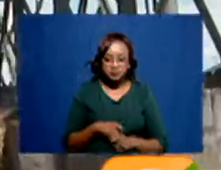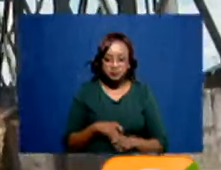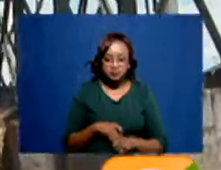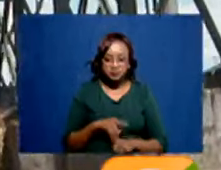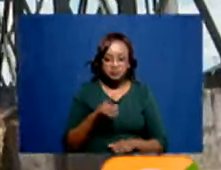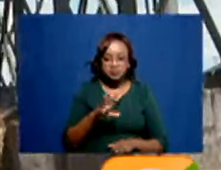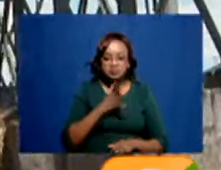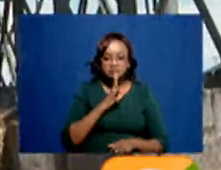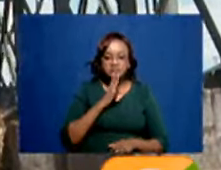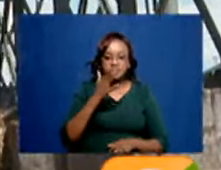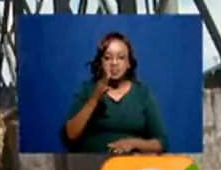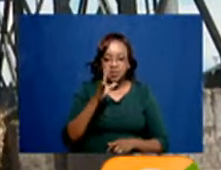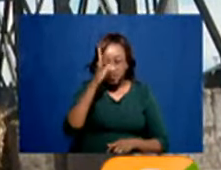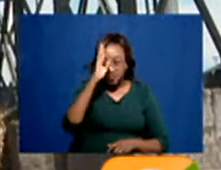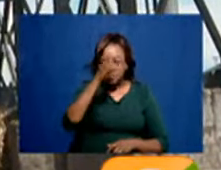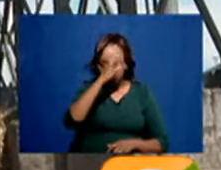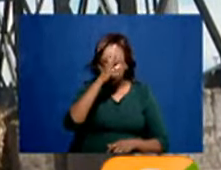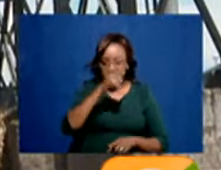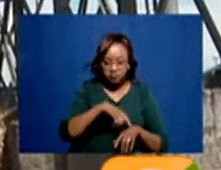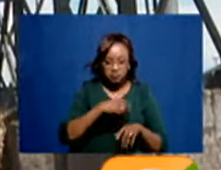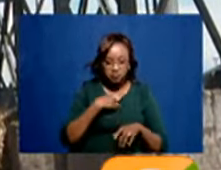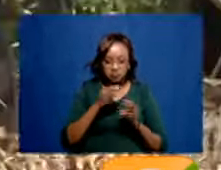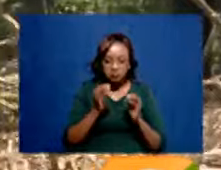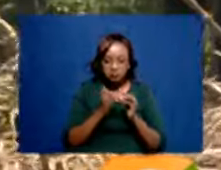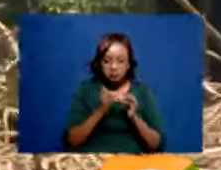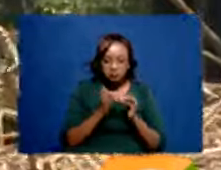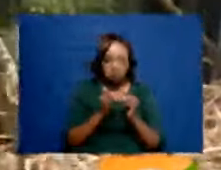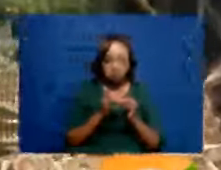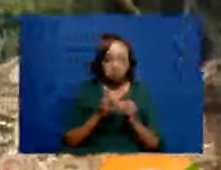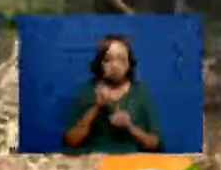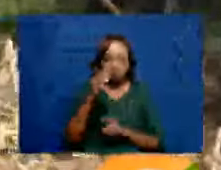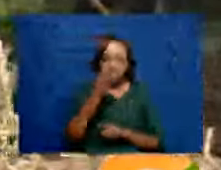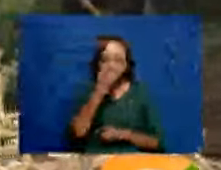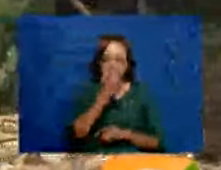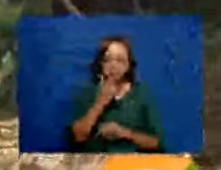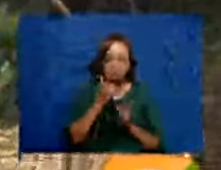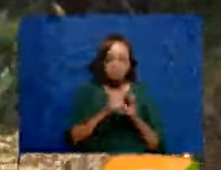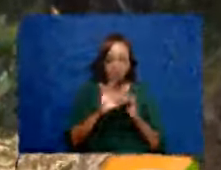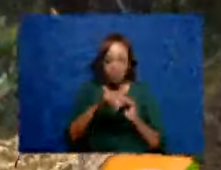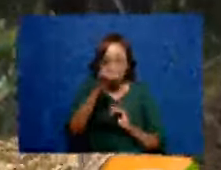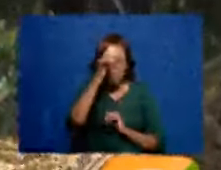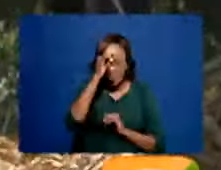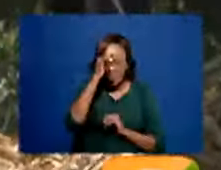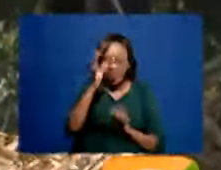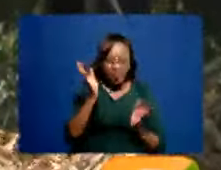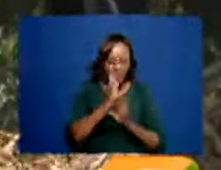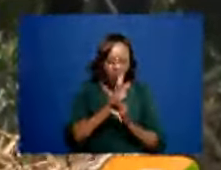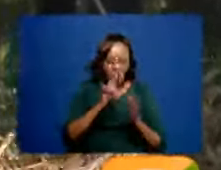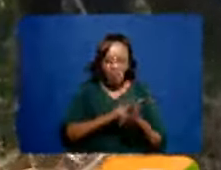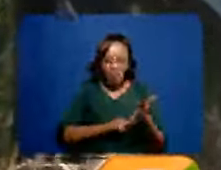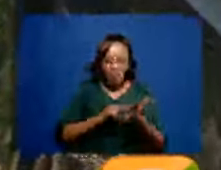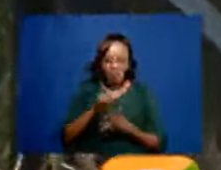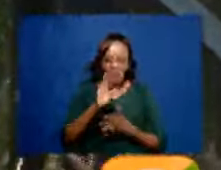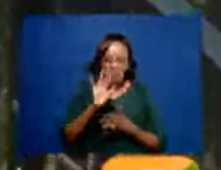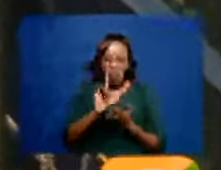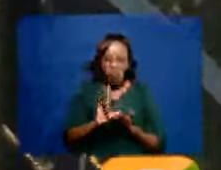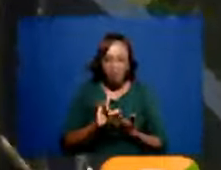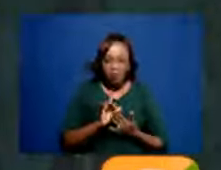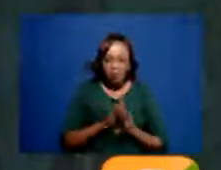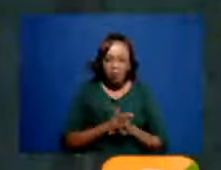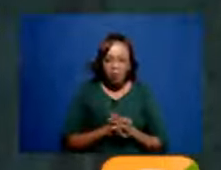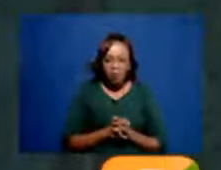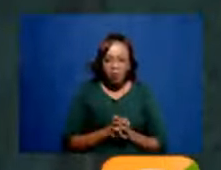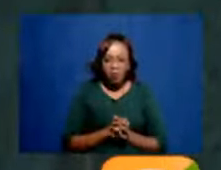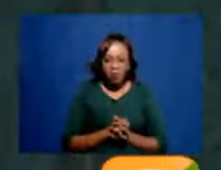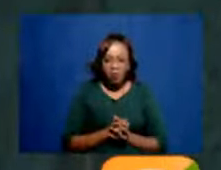Bungoma during a meeting with Nzoia sugar cane farmers, the president said his administration has already cleared the company's debts. Ile